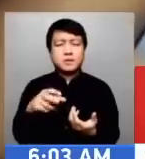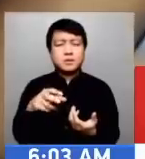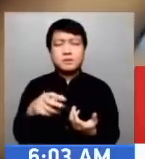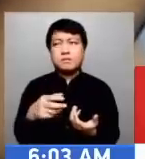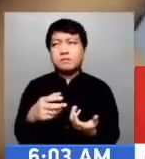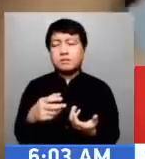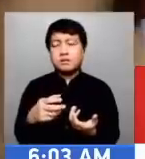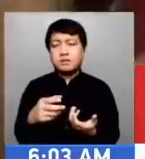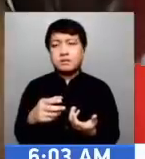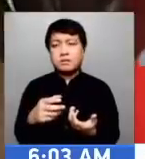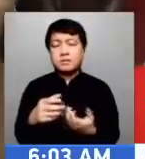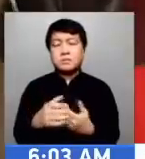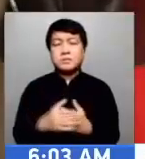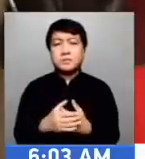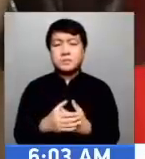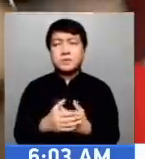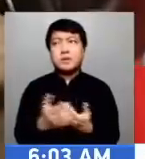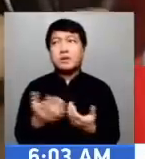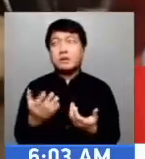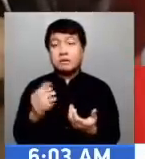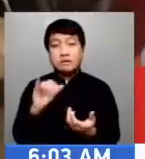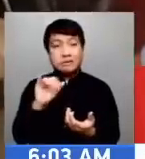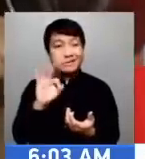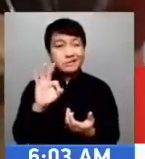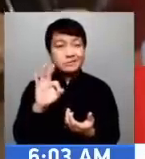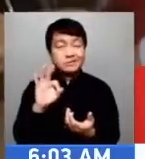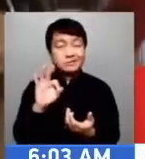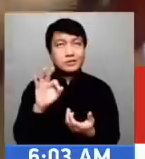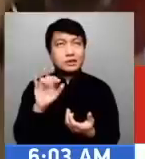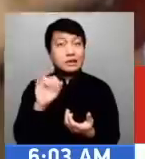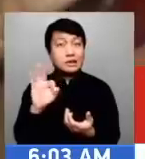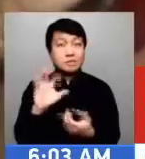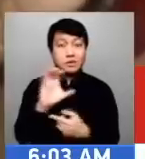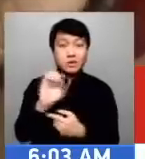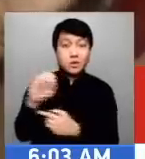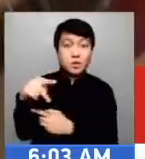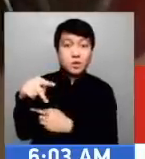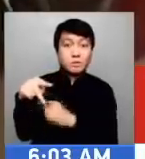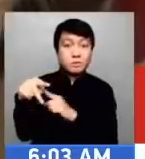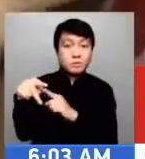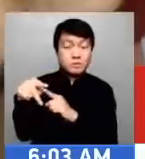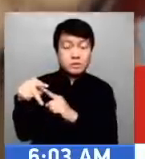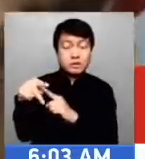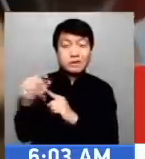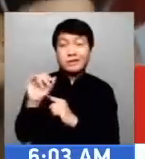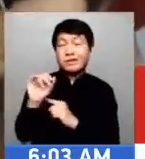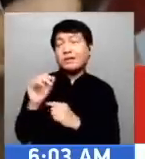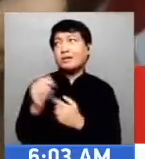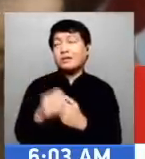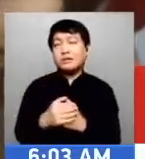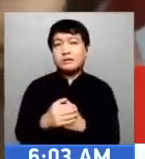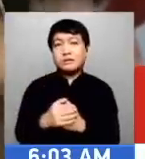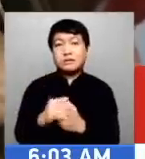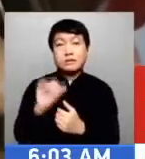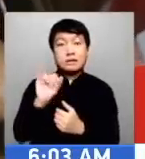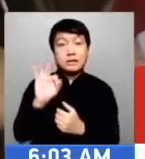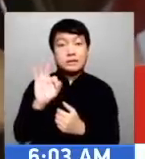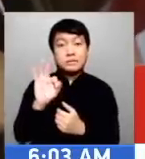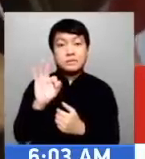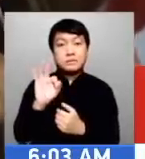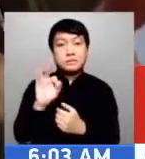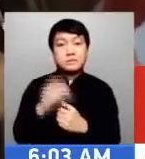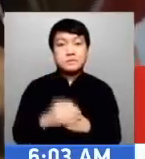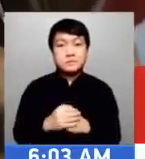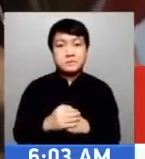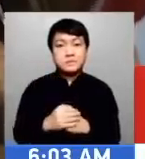yan, kung hindi magkakaroon ng isang co-op. Kahit makakabuo kayo ng isang kooperatiba,